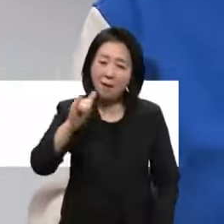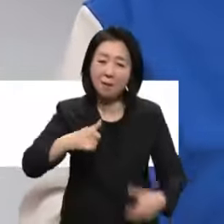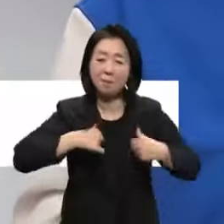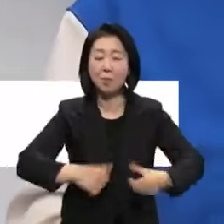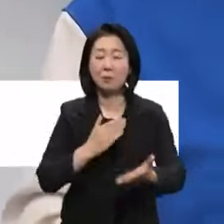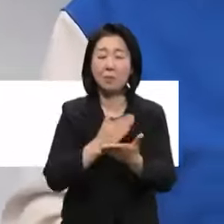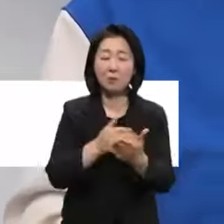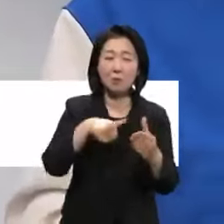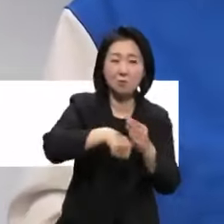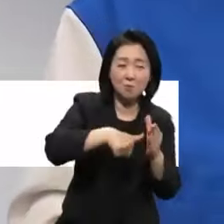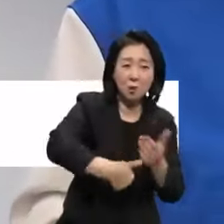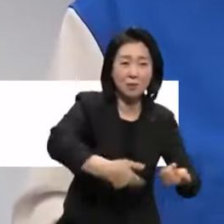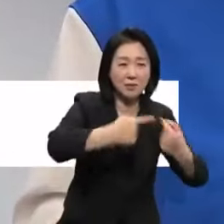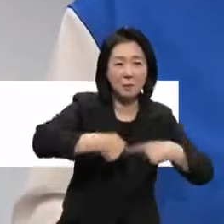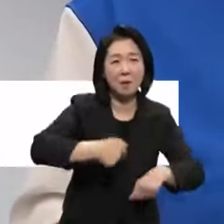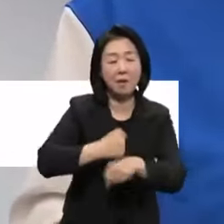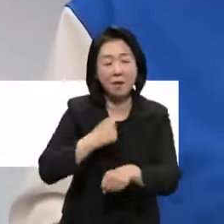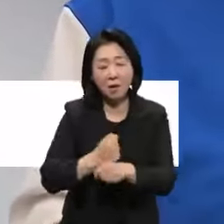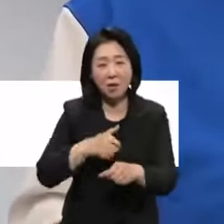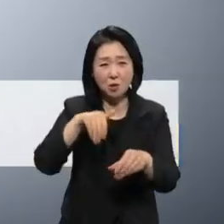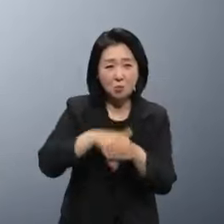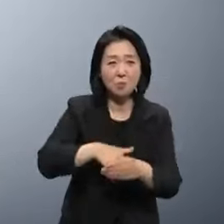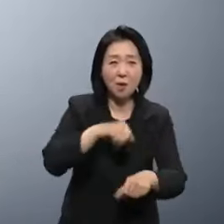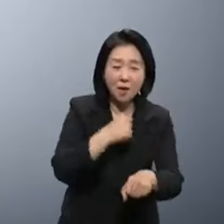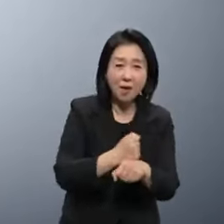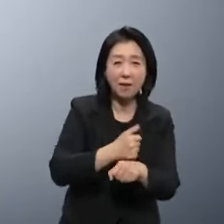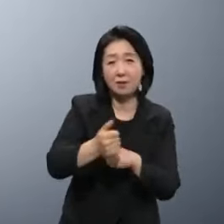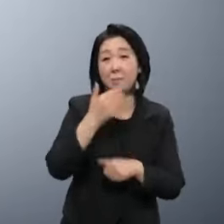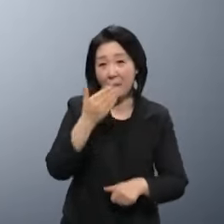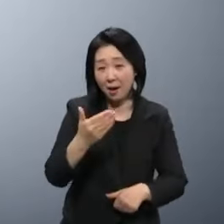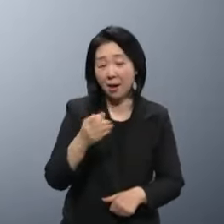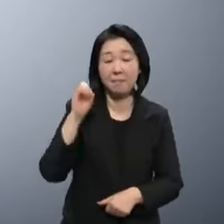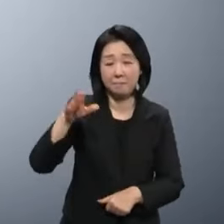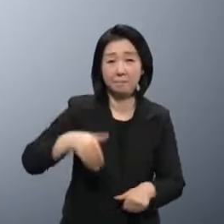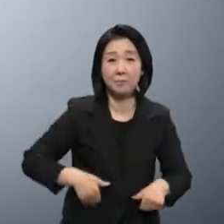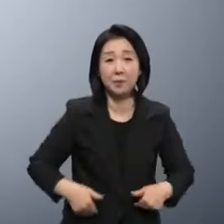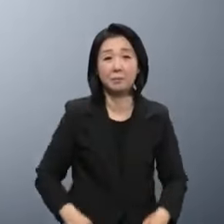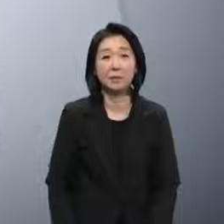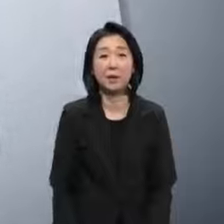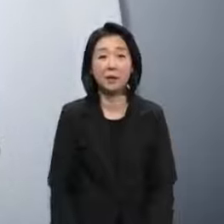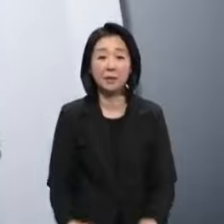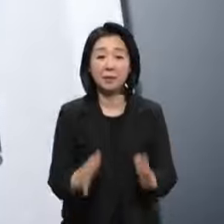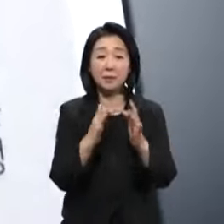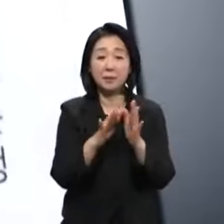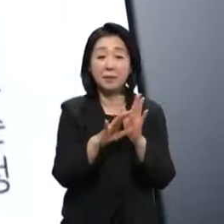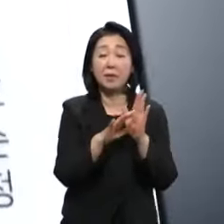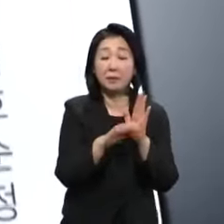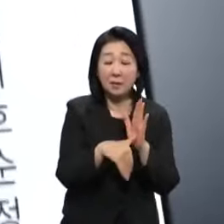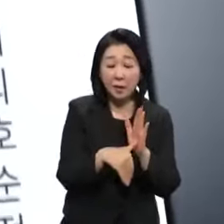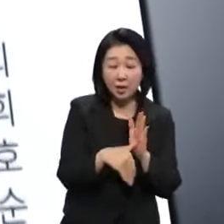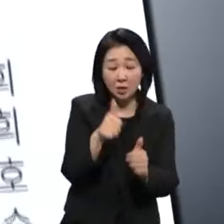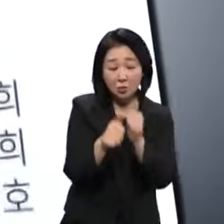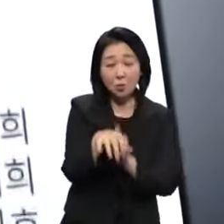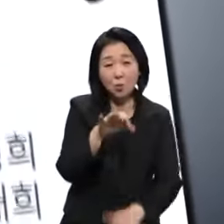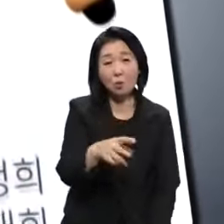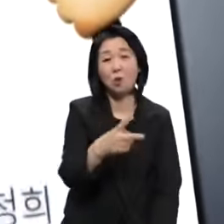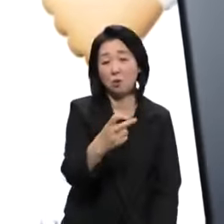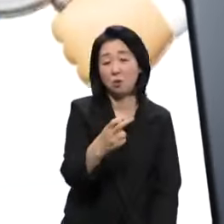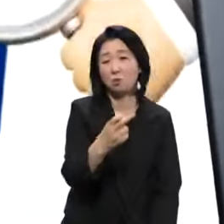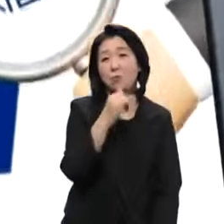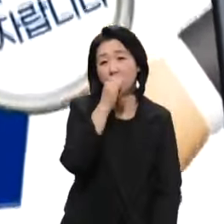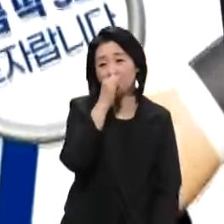말고 투표해라. 투표하면 이길 수 있다. 앞서 이 대표는 자신의 소셜미디어에 수도권 접전 지역이 12곳이나